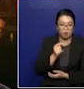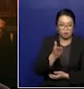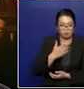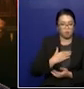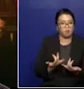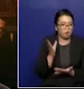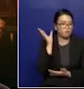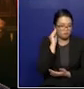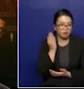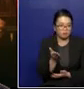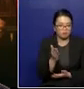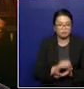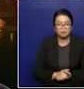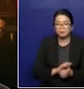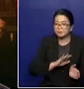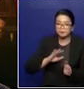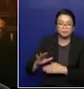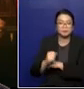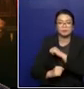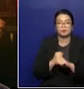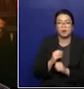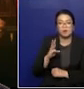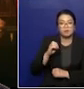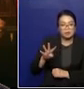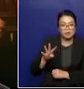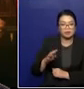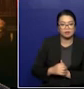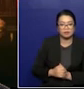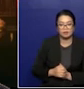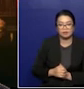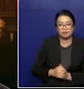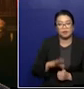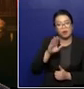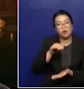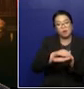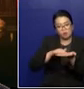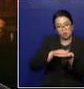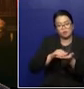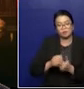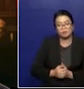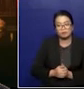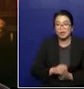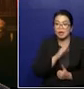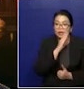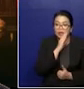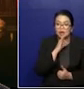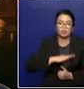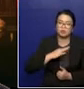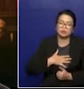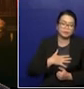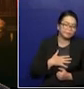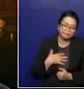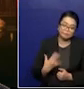งบประมาณประจำปี64ฮะผมพูดได้คำเดียวนะขอโทษนะฮะถ้าผิดหวังเนี่ยมันก็